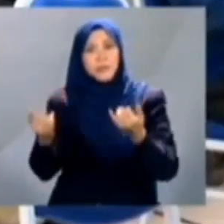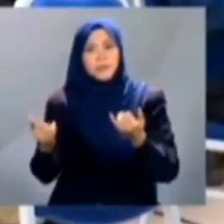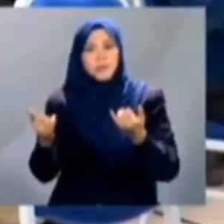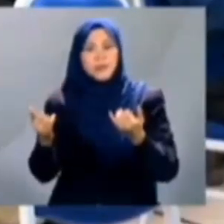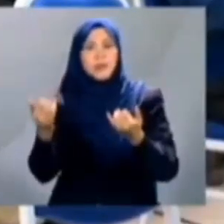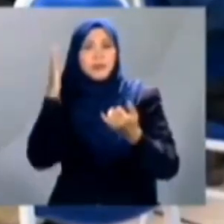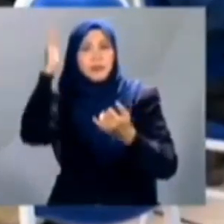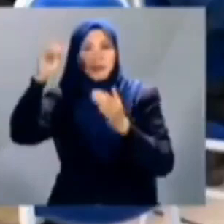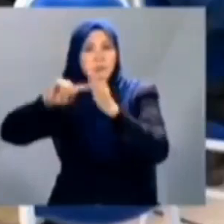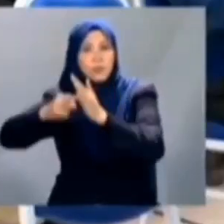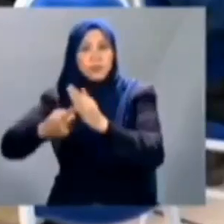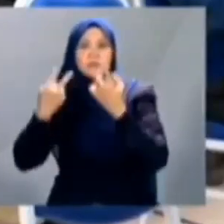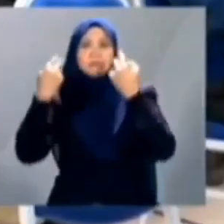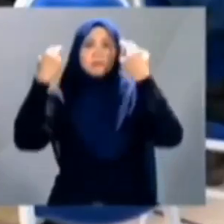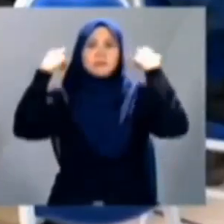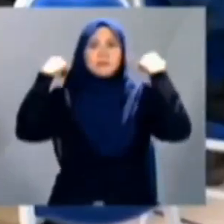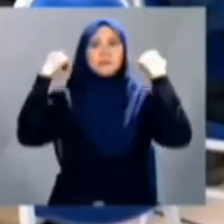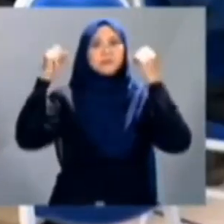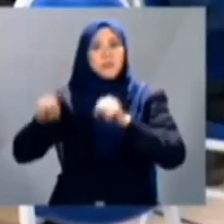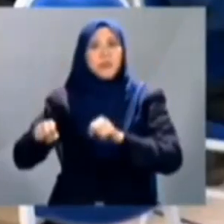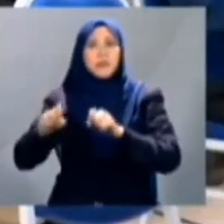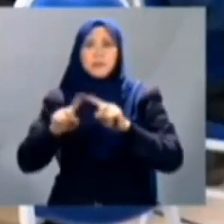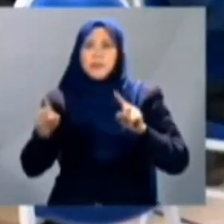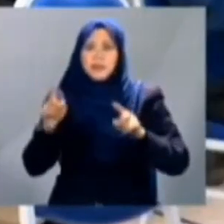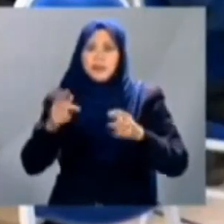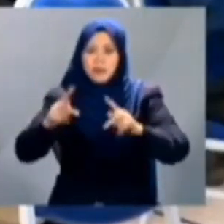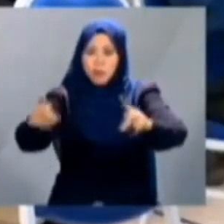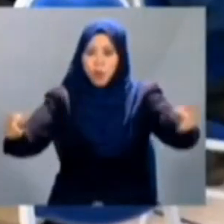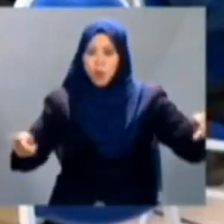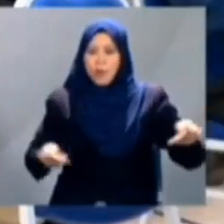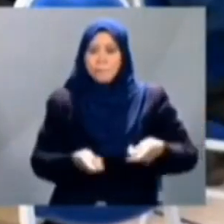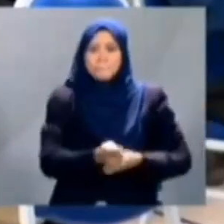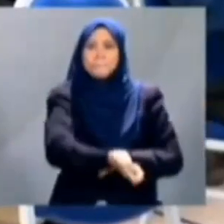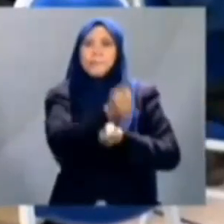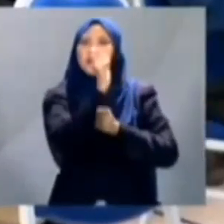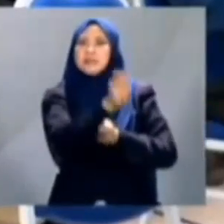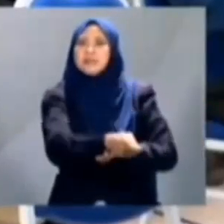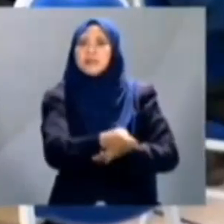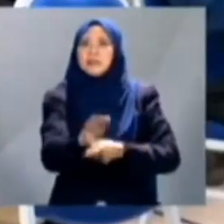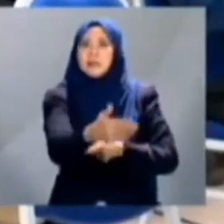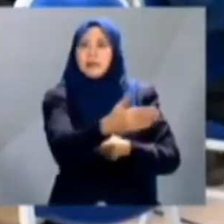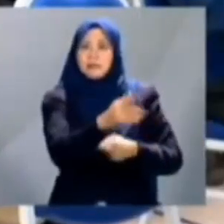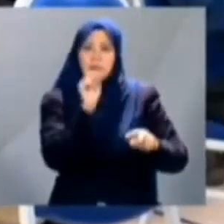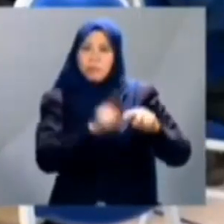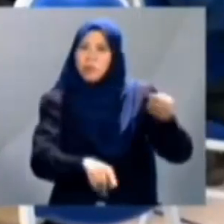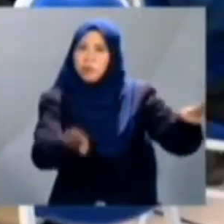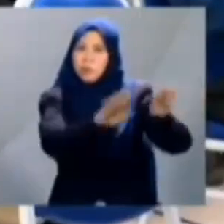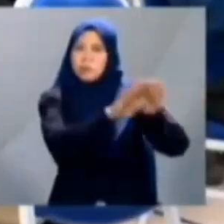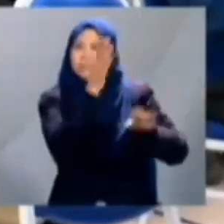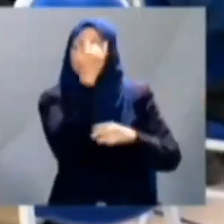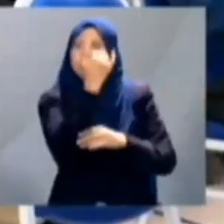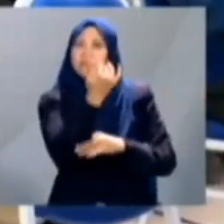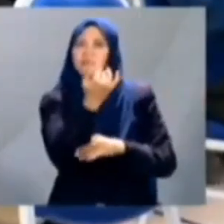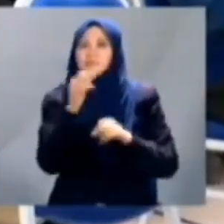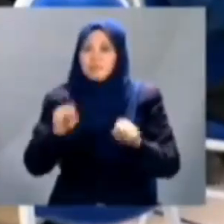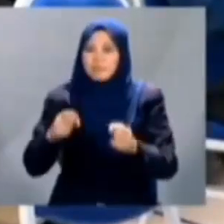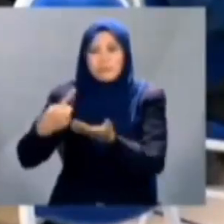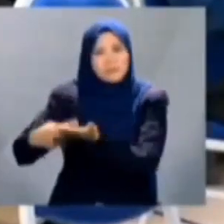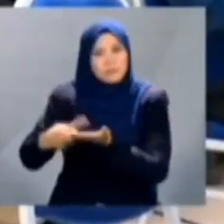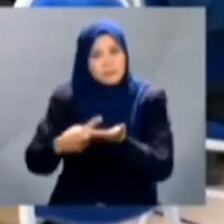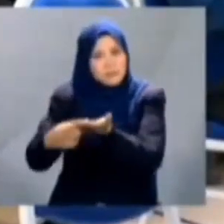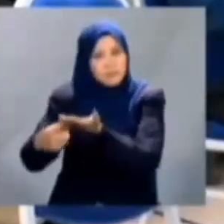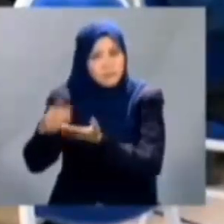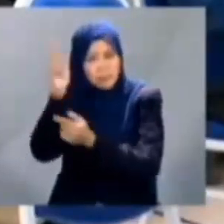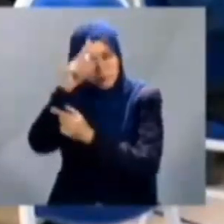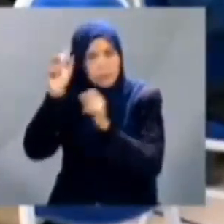gunting rambut akan mudah berapa sih Kenapa tidak kepada kolam pancing jadi Amerika ini juga akan dipertimbangkan dan dibincangkan oleh